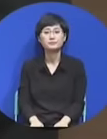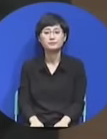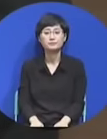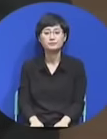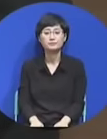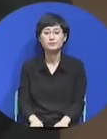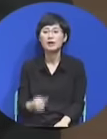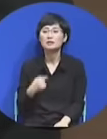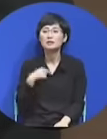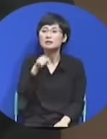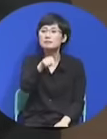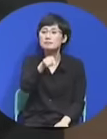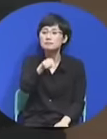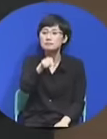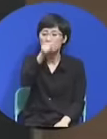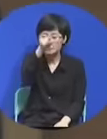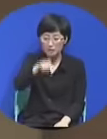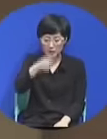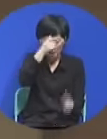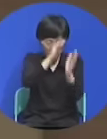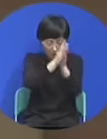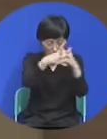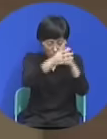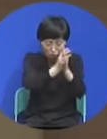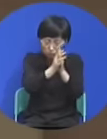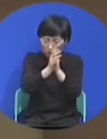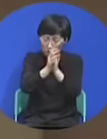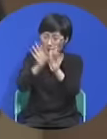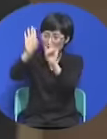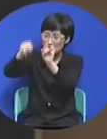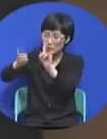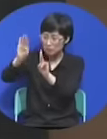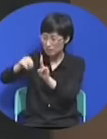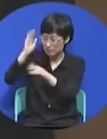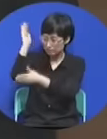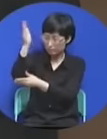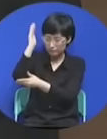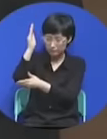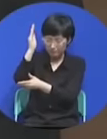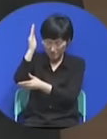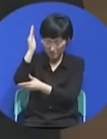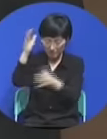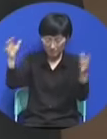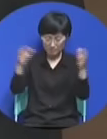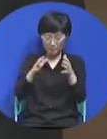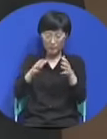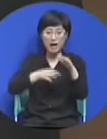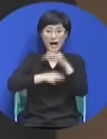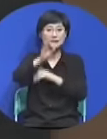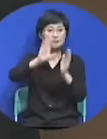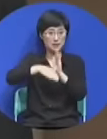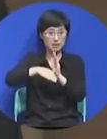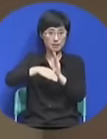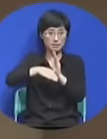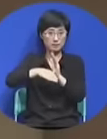저는 한 몇십 년 동안 말이죠. 아침에 일어나서 깊은 묵상들.